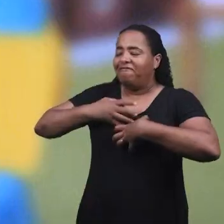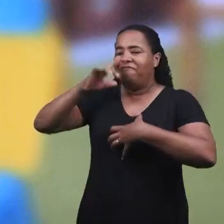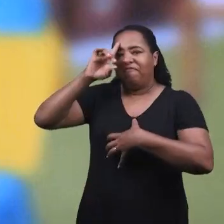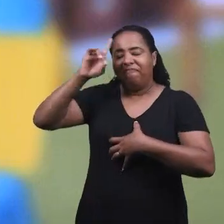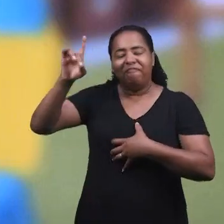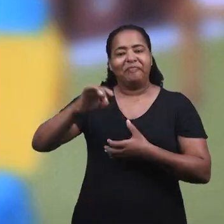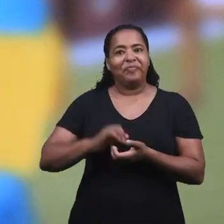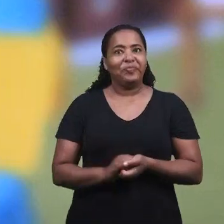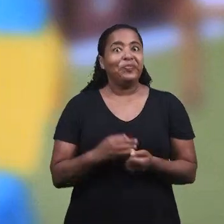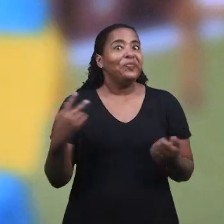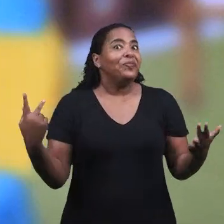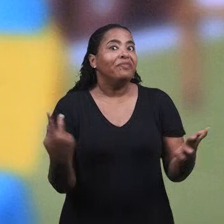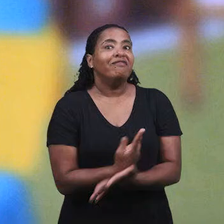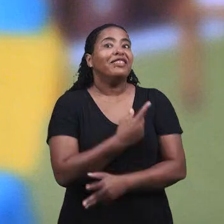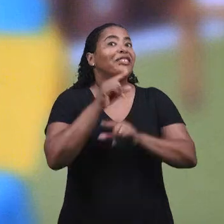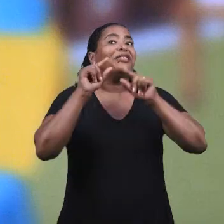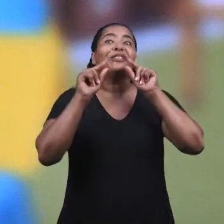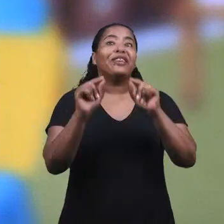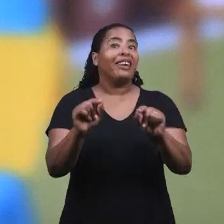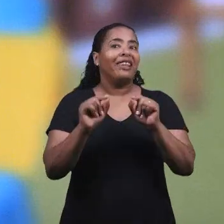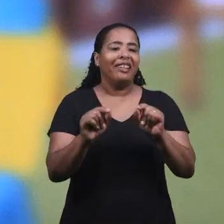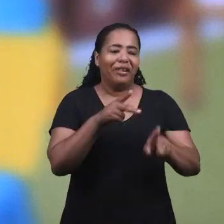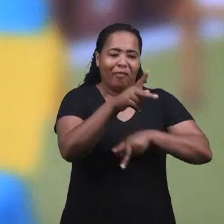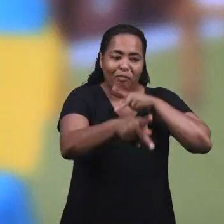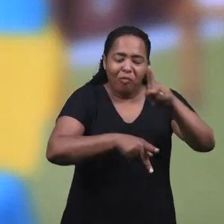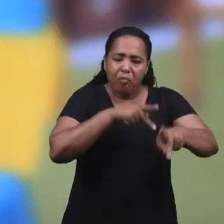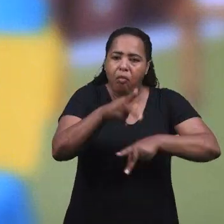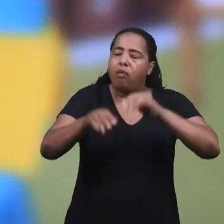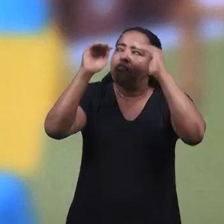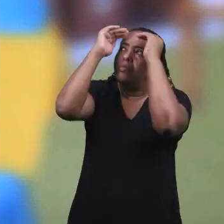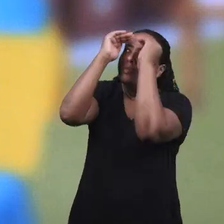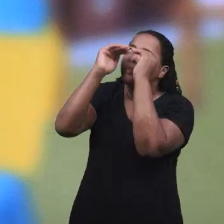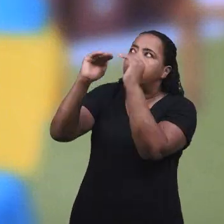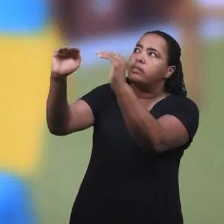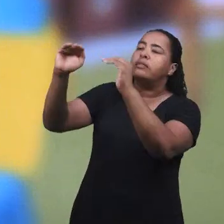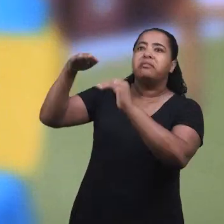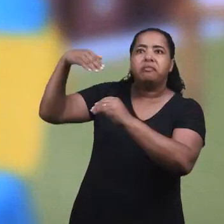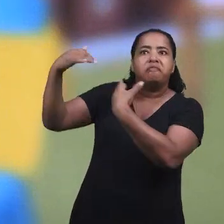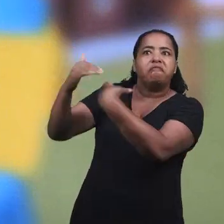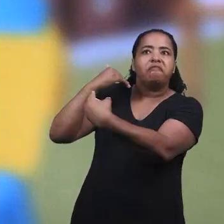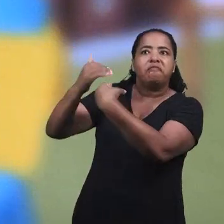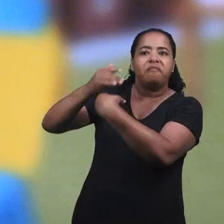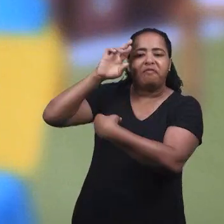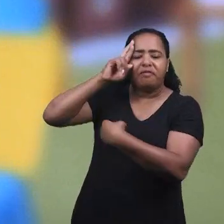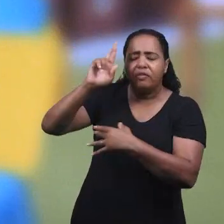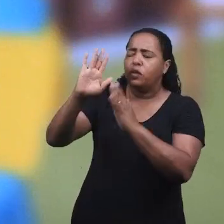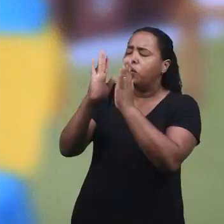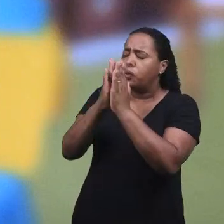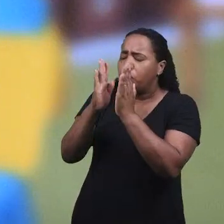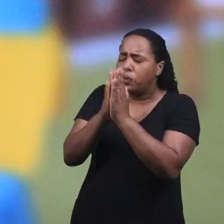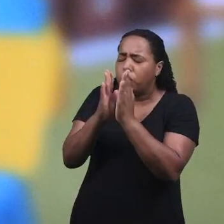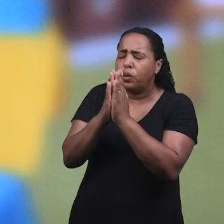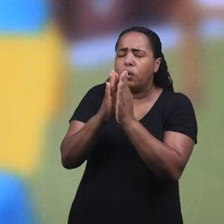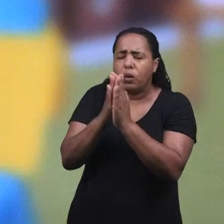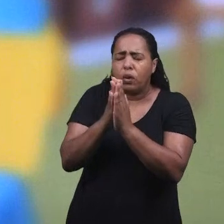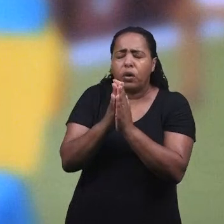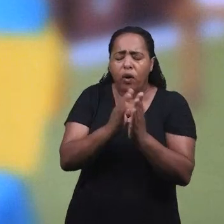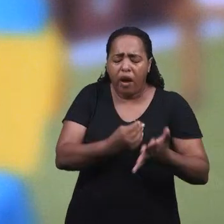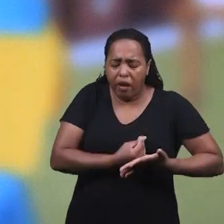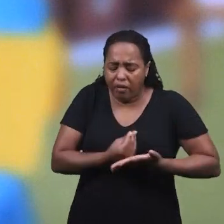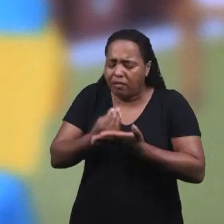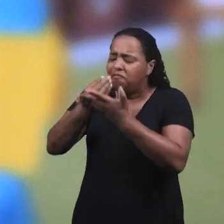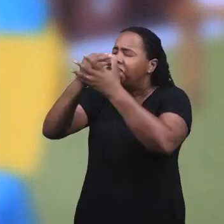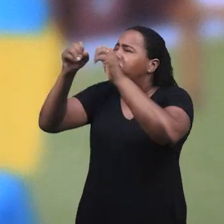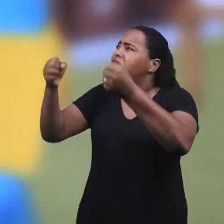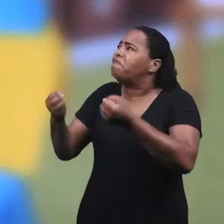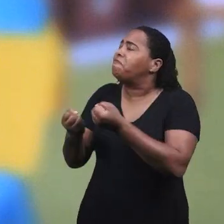à la présence de Dieu. Le peuple d'Israël a obéi l'orientation du Seigneur. Il a cherché le Seigneur. Il a mis sa vie dans